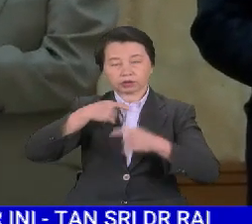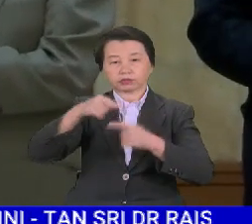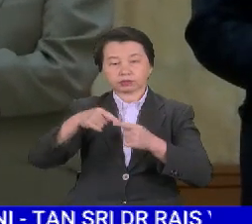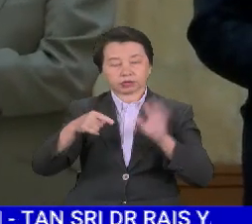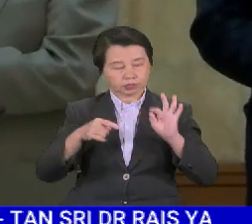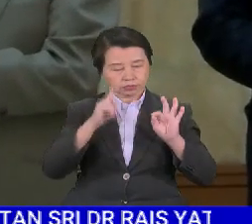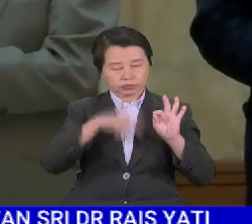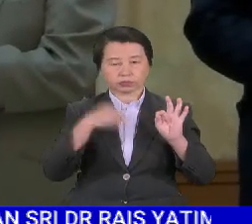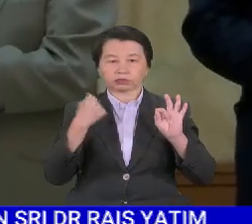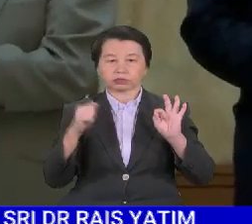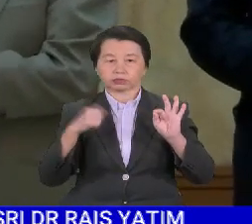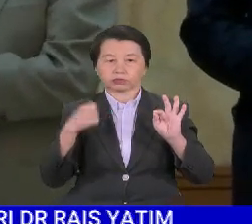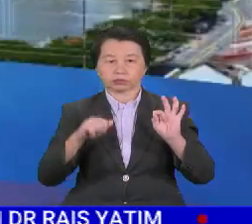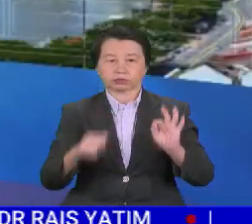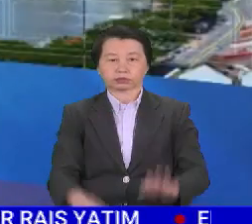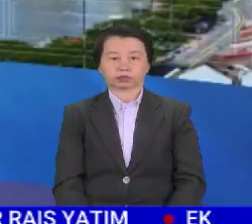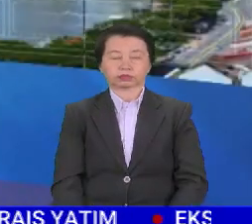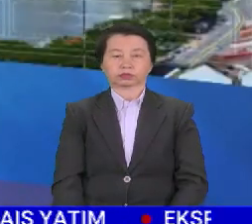9 Oktober.